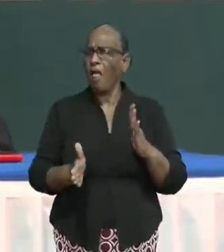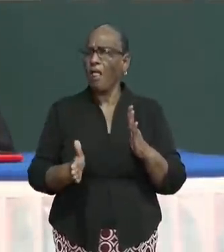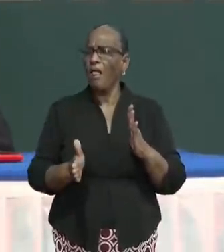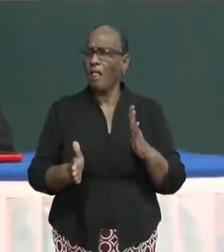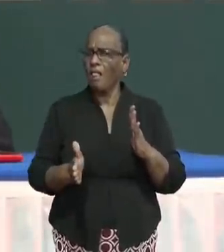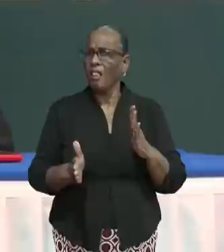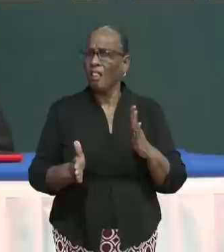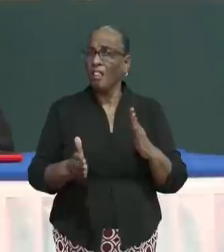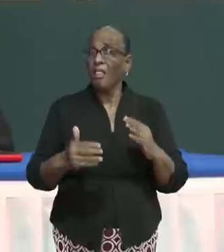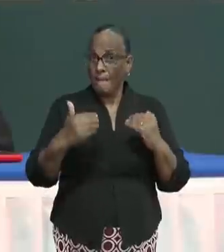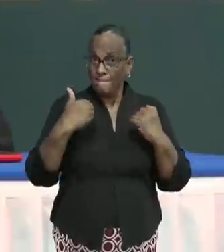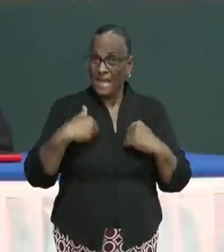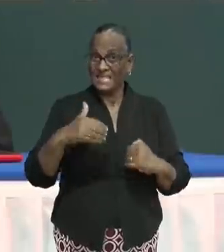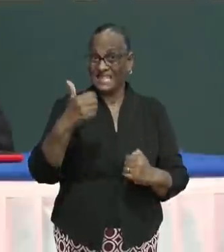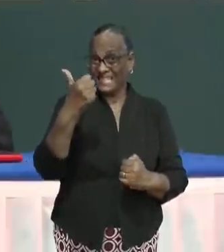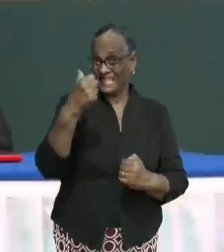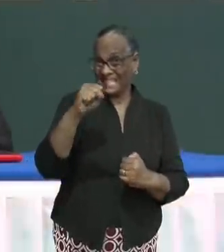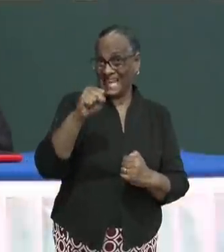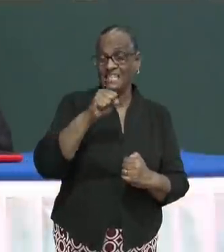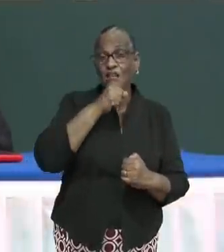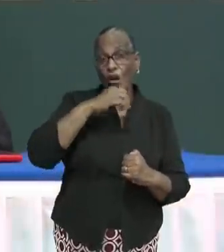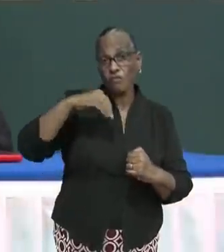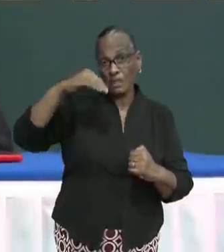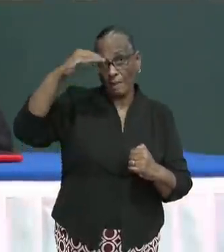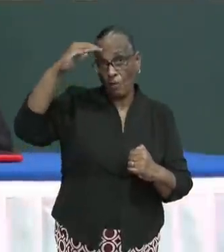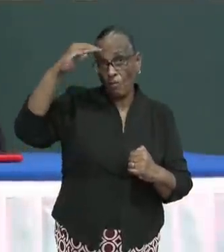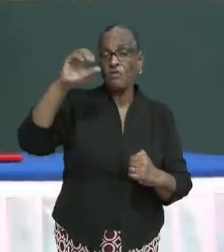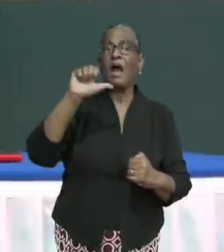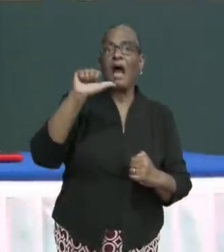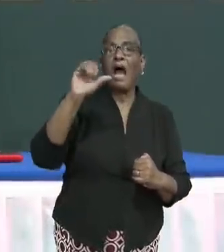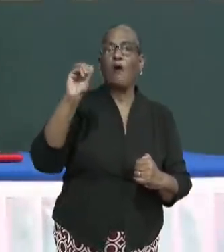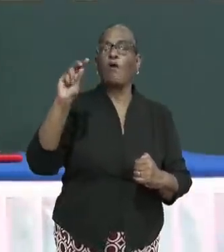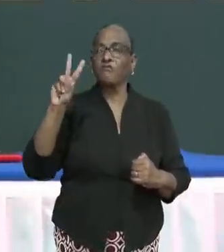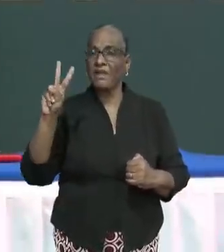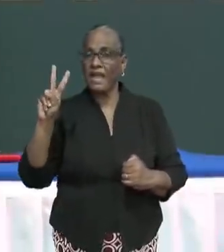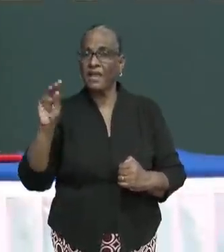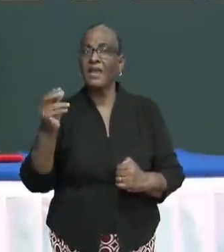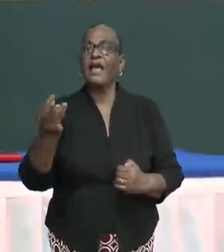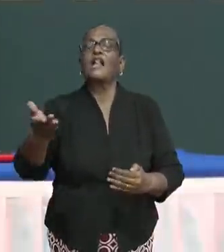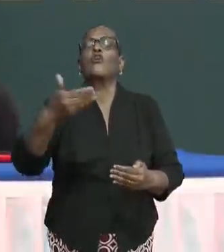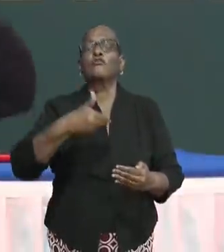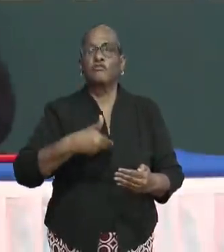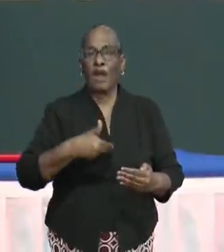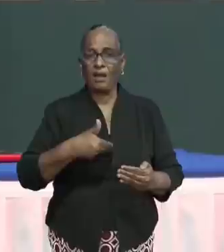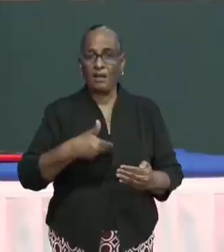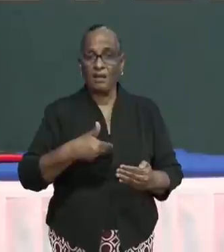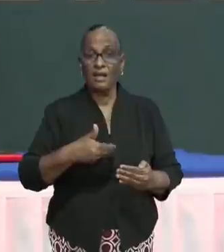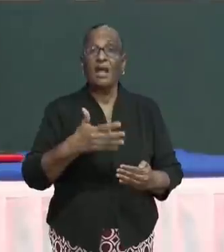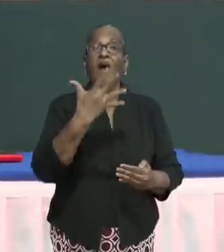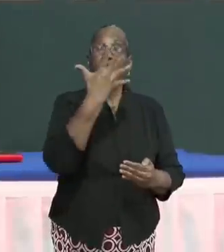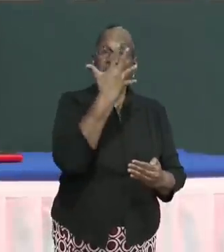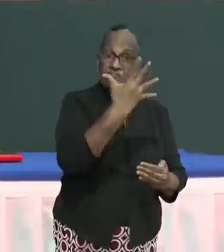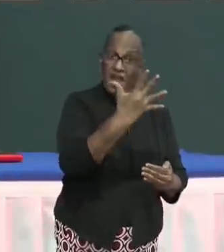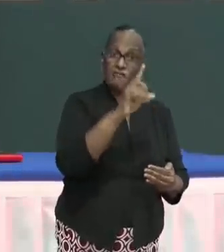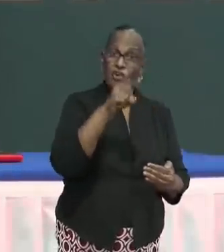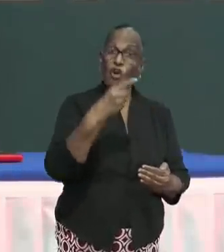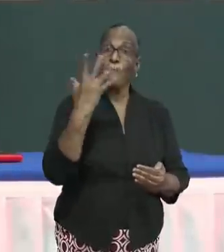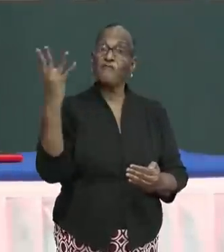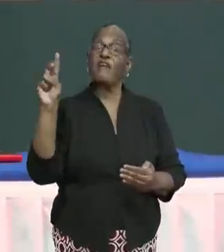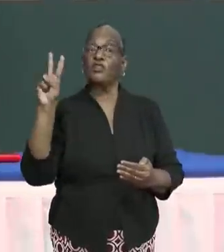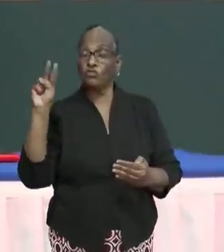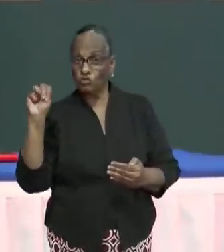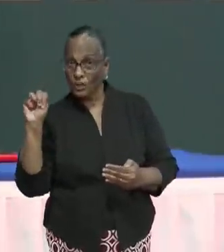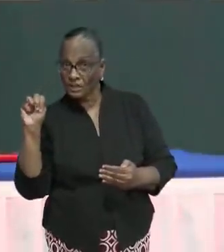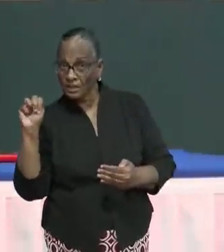kis die de a of money en a of money na 525 is big